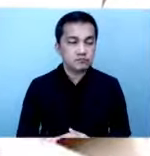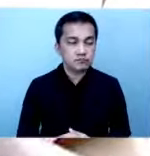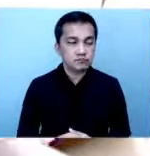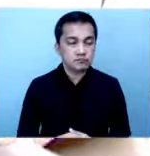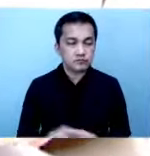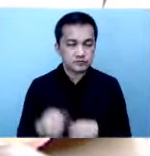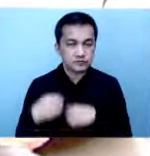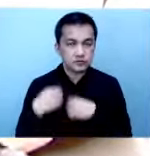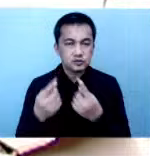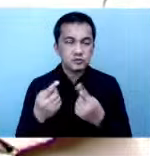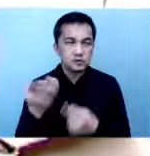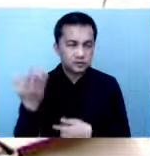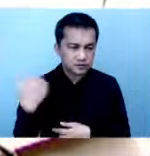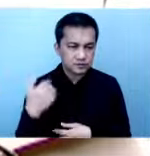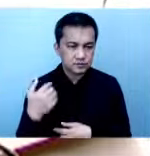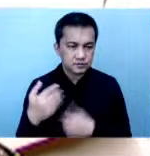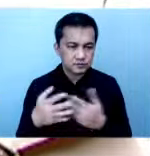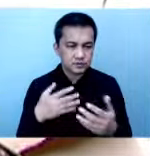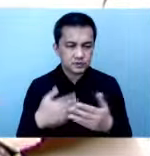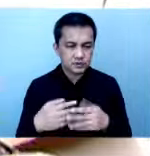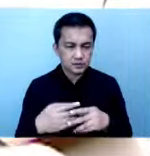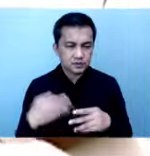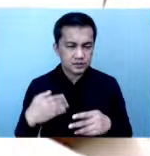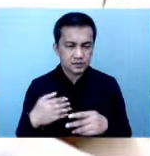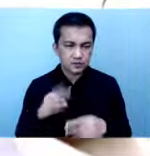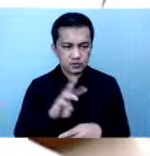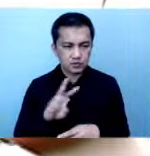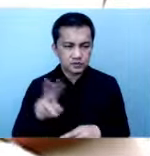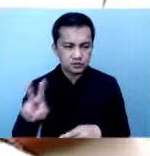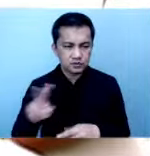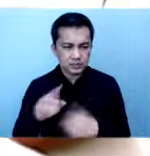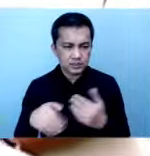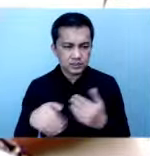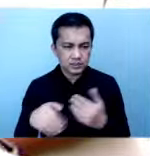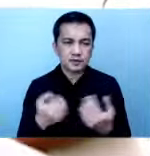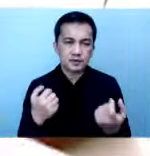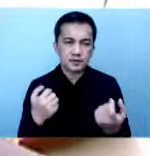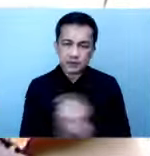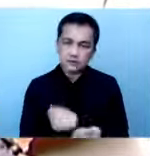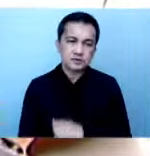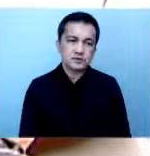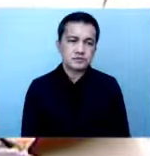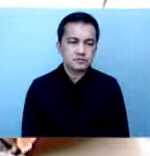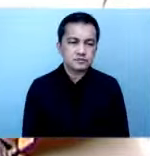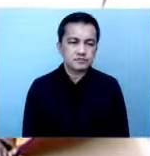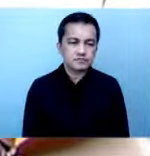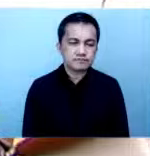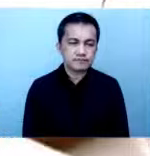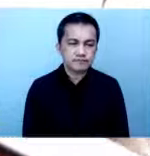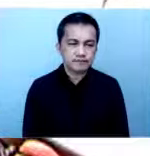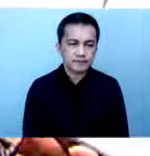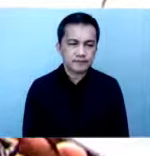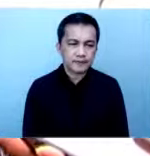ay even pre-World War II. Ngayon lahat mababago. Kaya ito ay